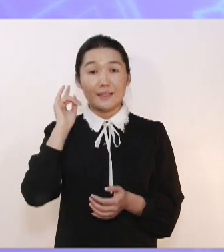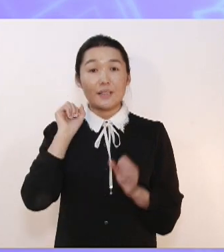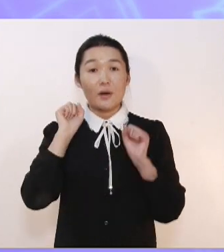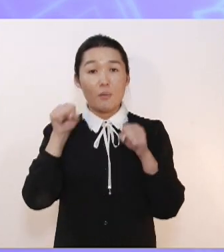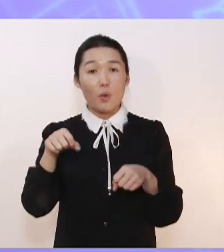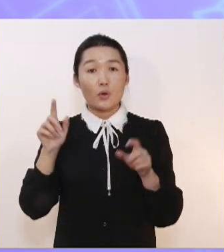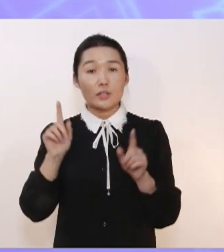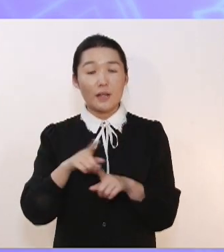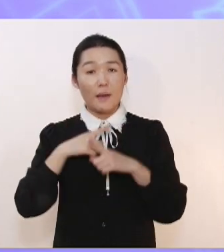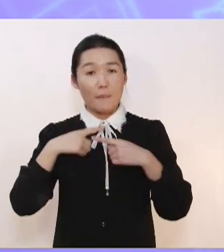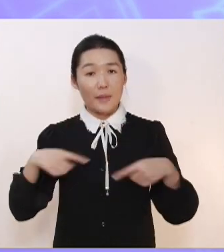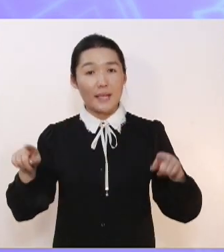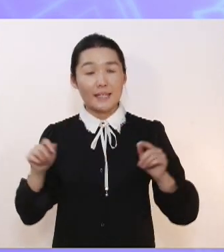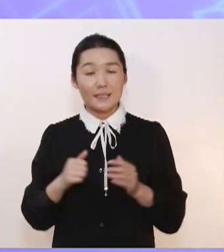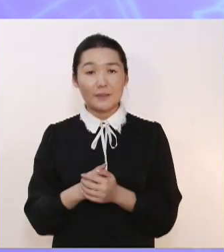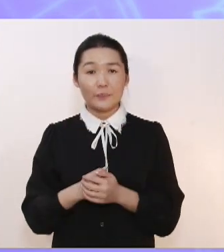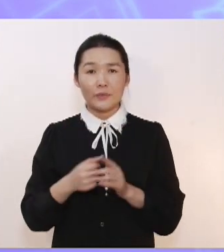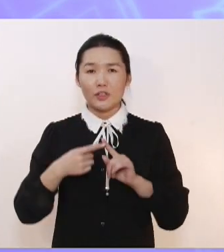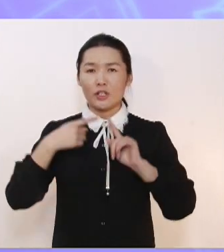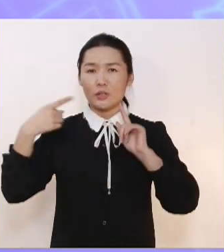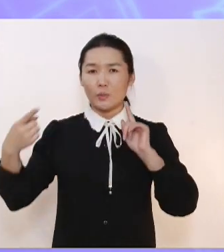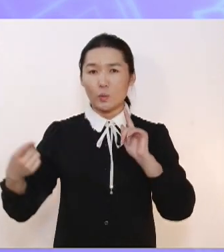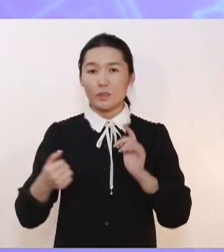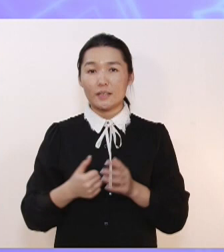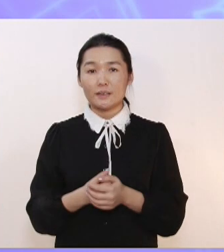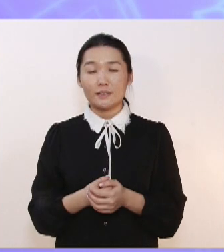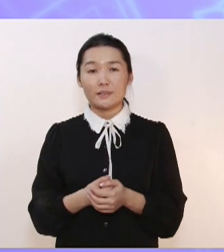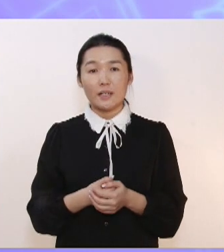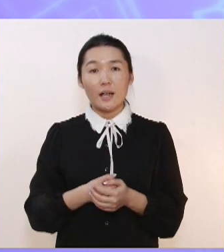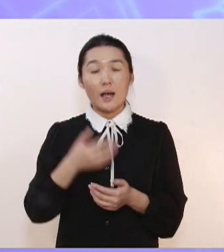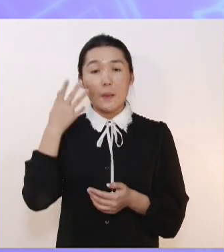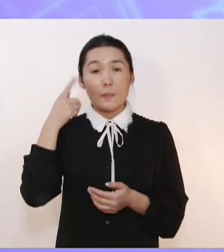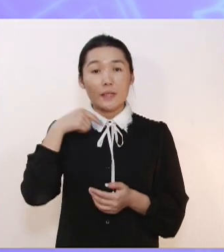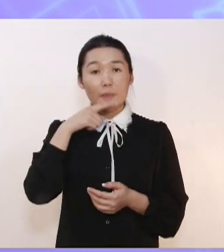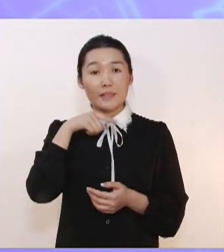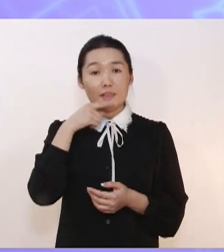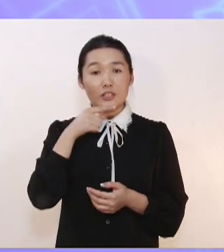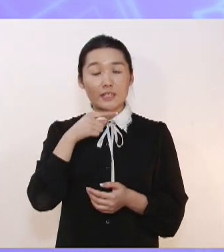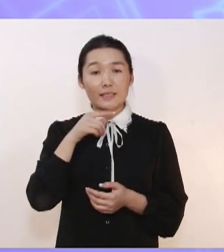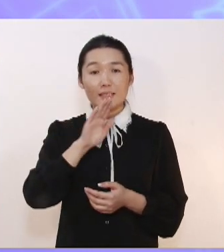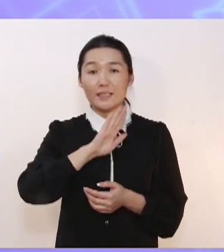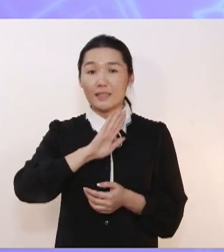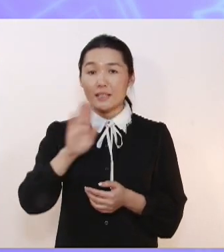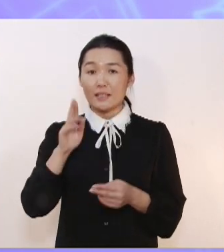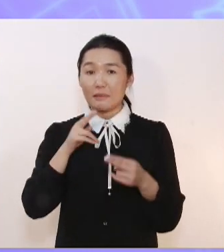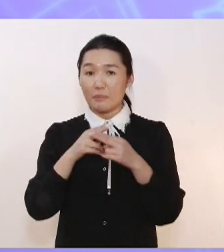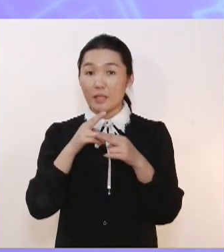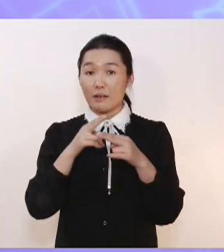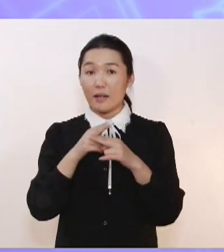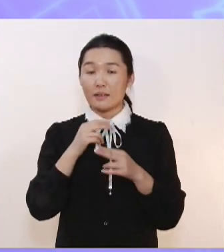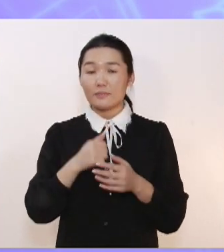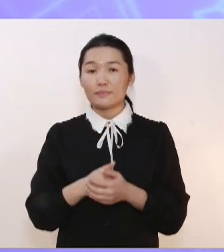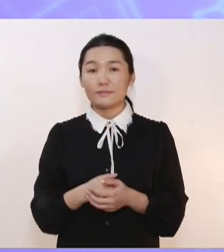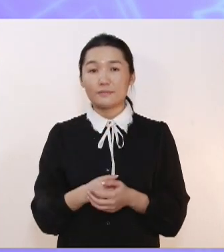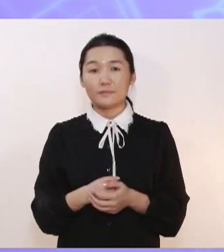петь и тянуть при произношении, и нет преграды.